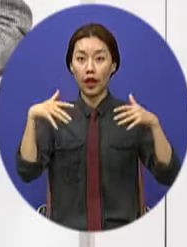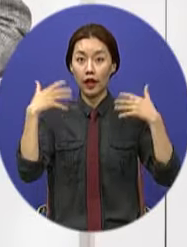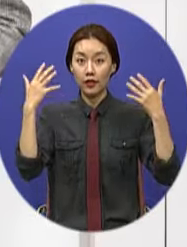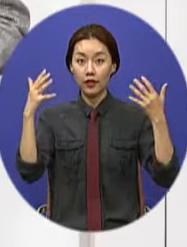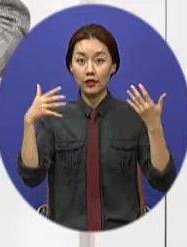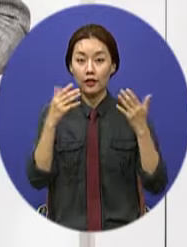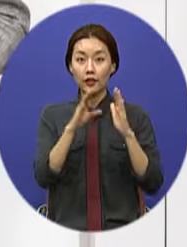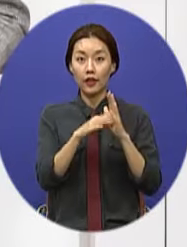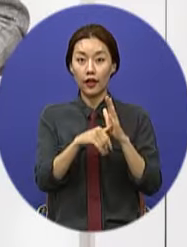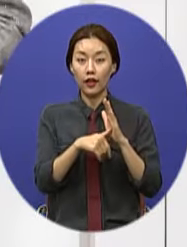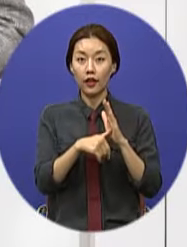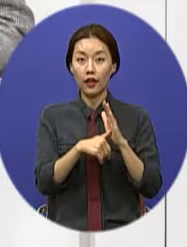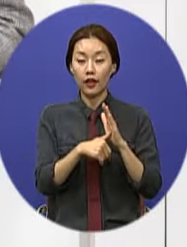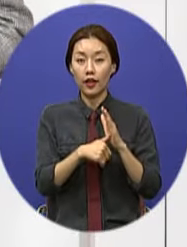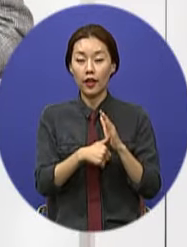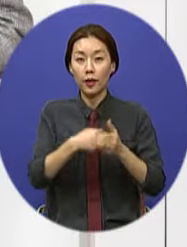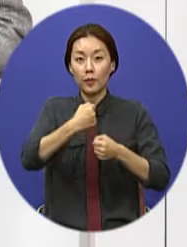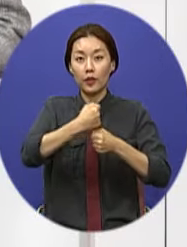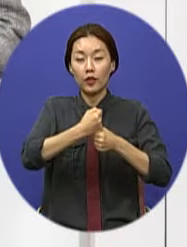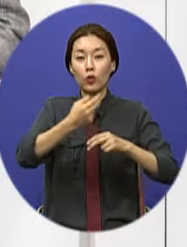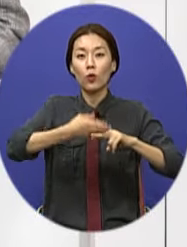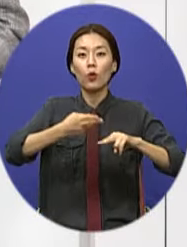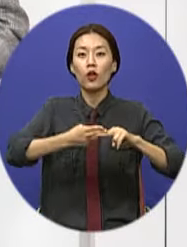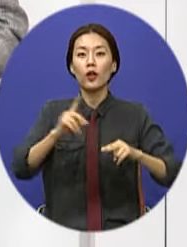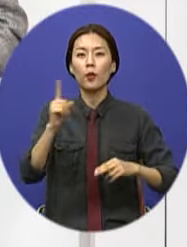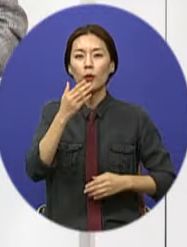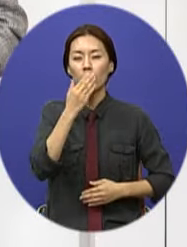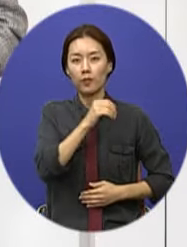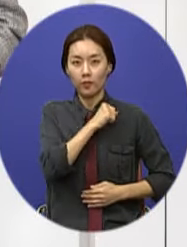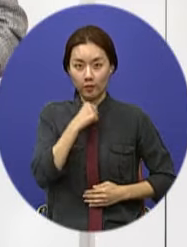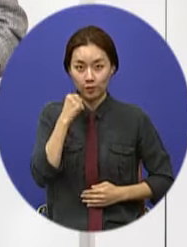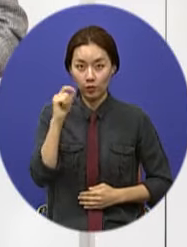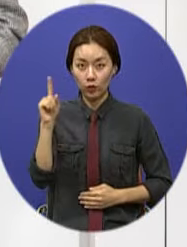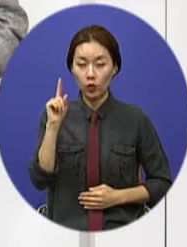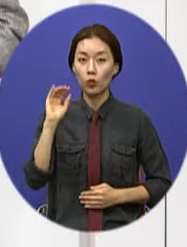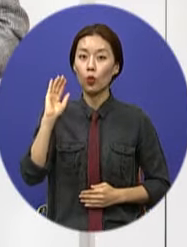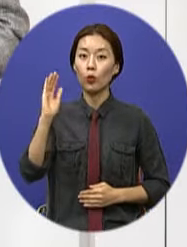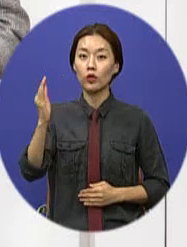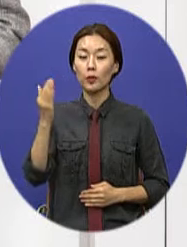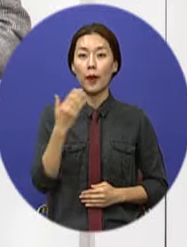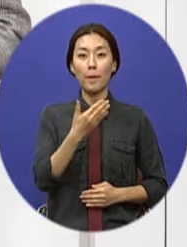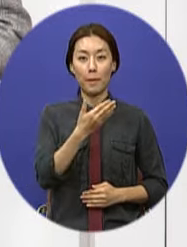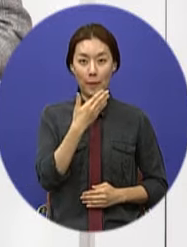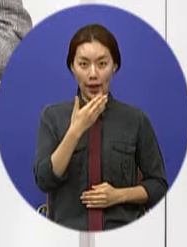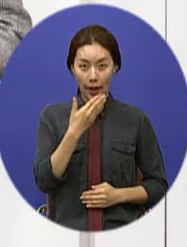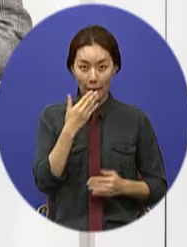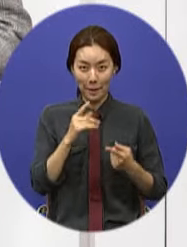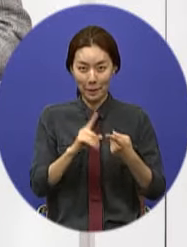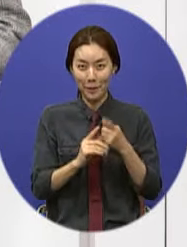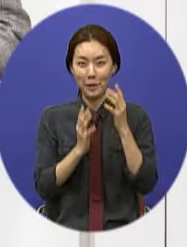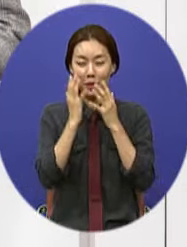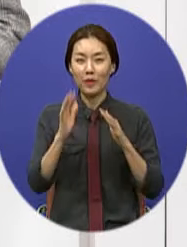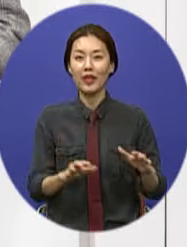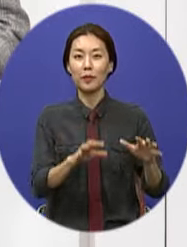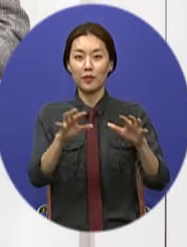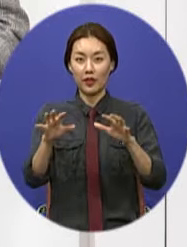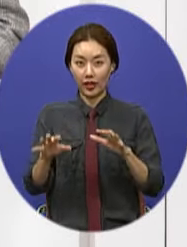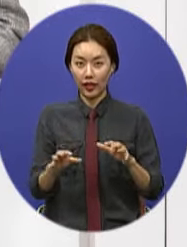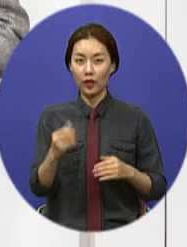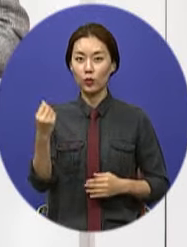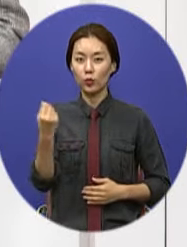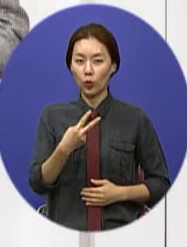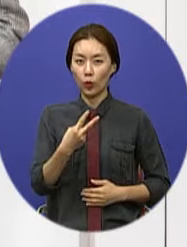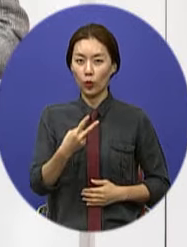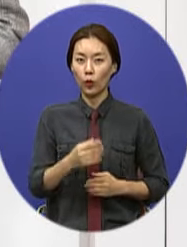예. 해 드시는 음식이 어떤 음식들이 좋습니까? 요새는 그저 밥에 김치, 지금 김장김치 한참 하고요.